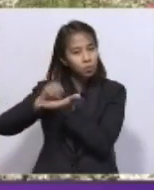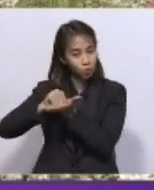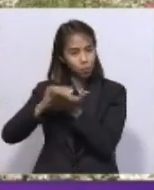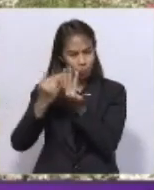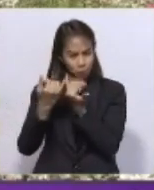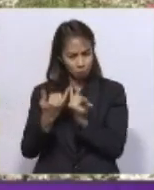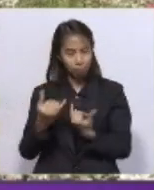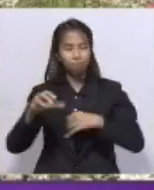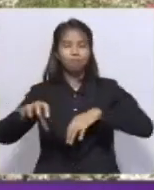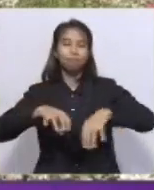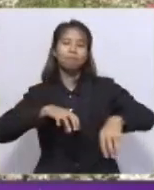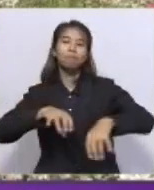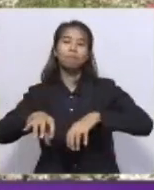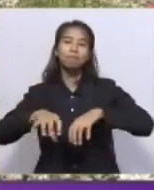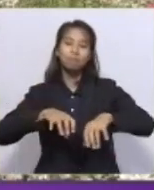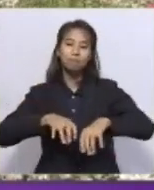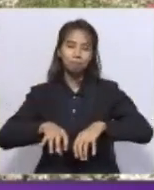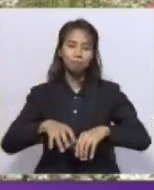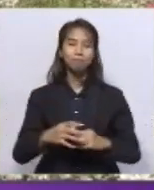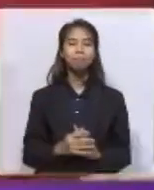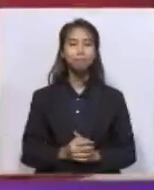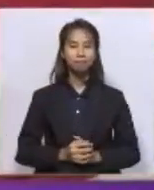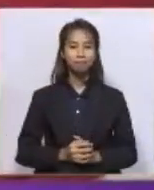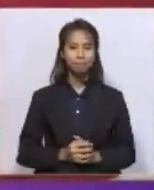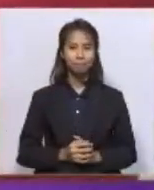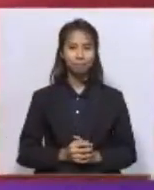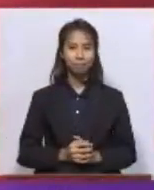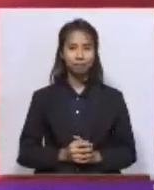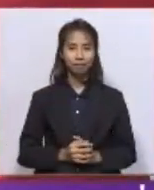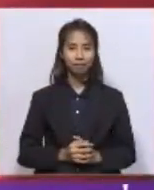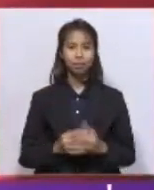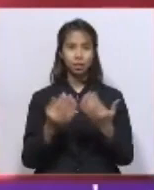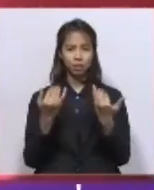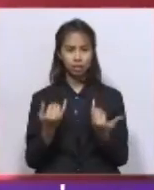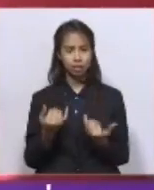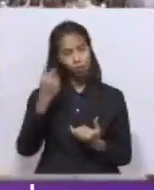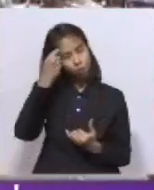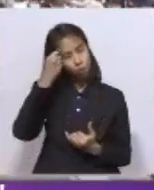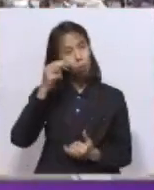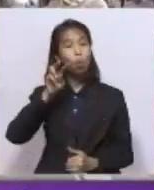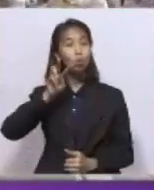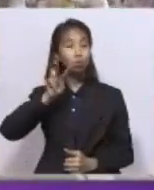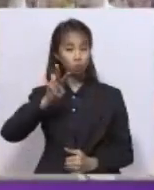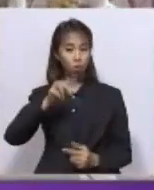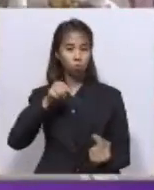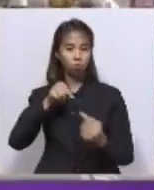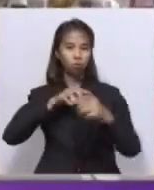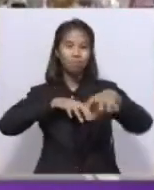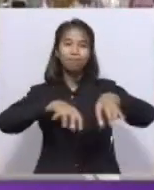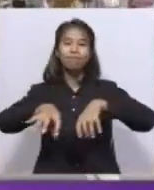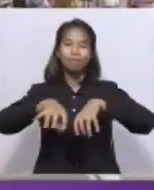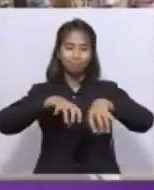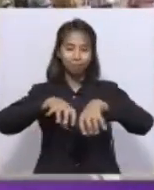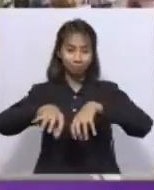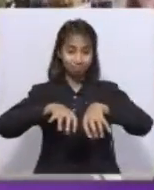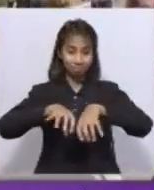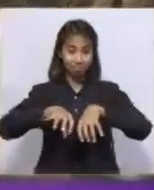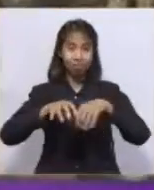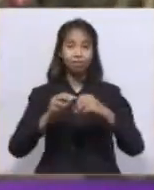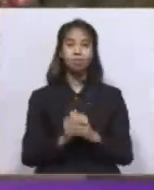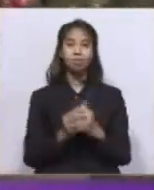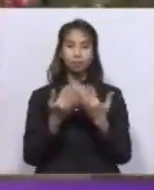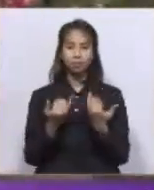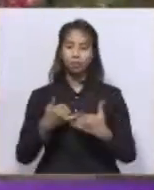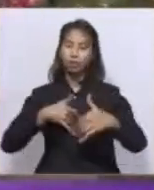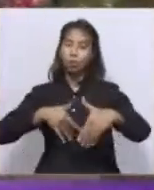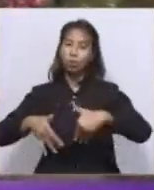ดขึ้นภายในการจัดงานอุ่นไอรักคลายความหนาวครับโดยเหลือเวลาอีก2วันเท่านั้นนะครับสำหรับการจัดงานอุ่นไอรักคลายความหนาว